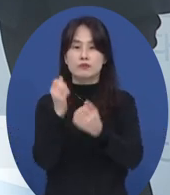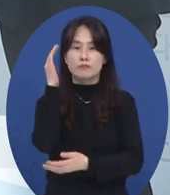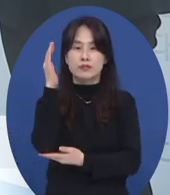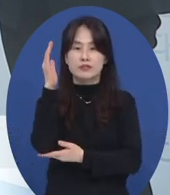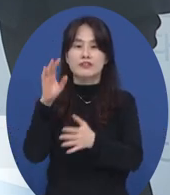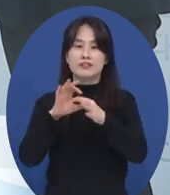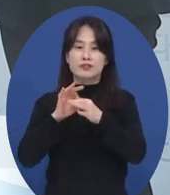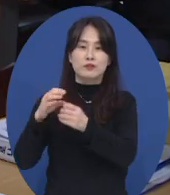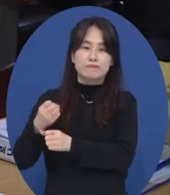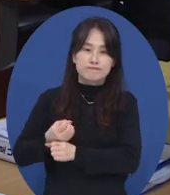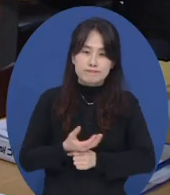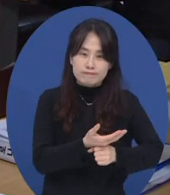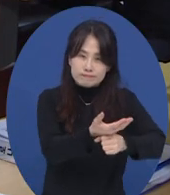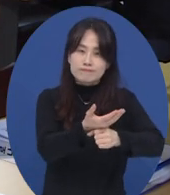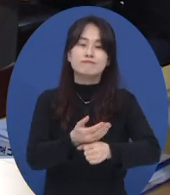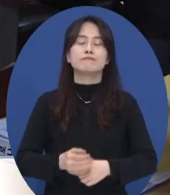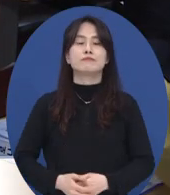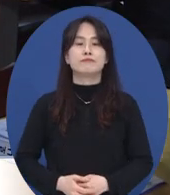전해드립니다.